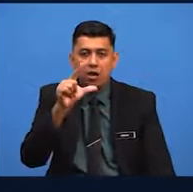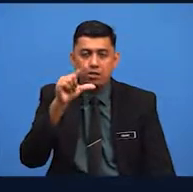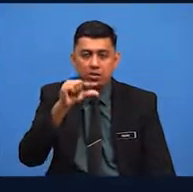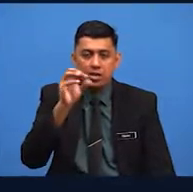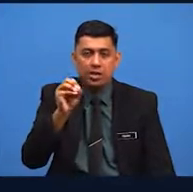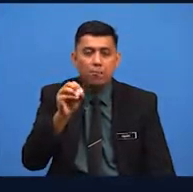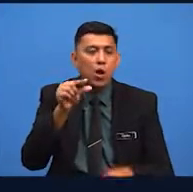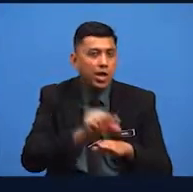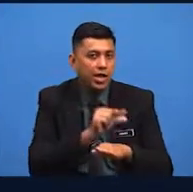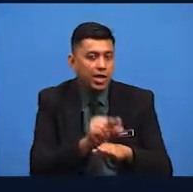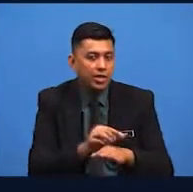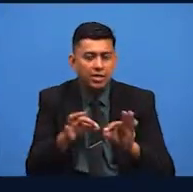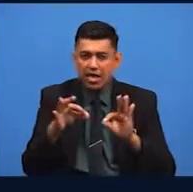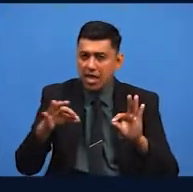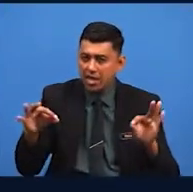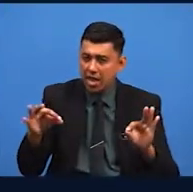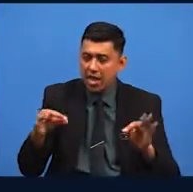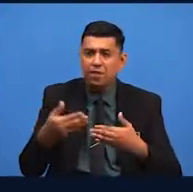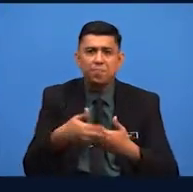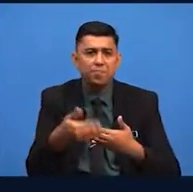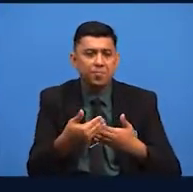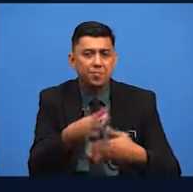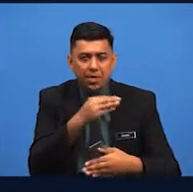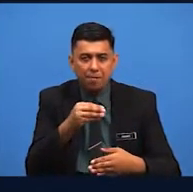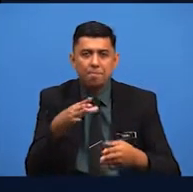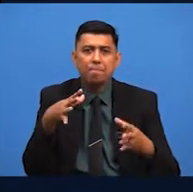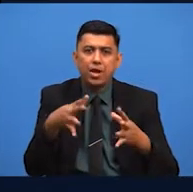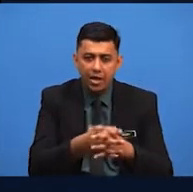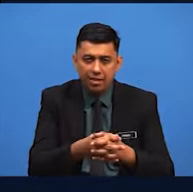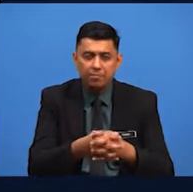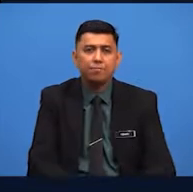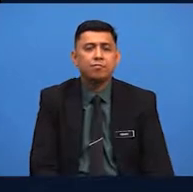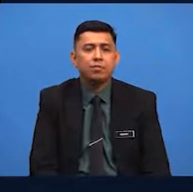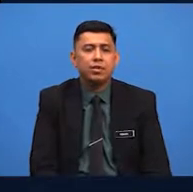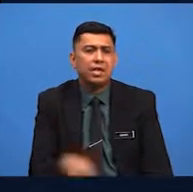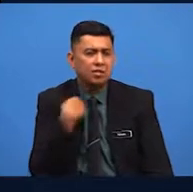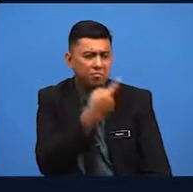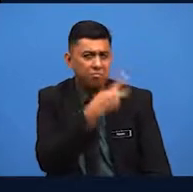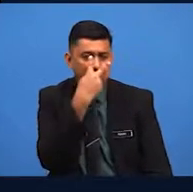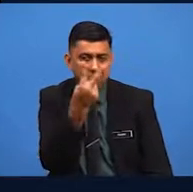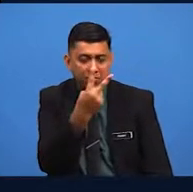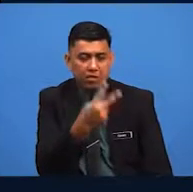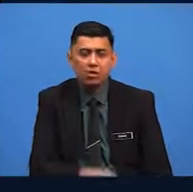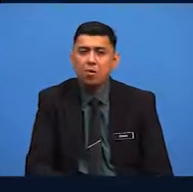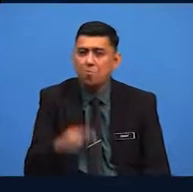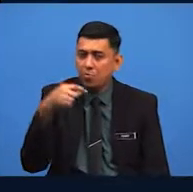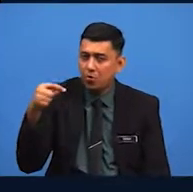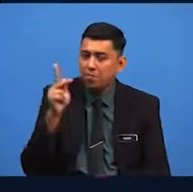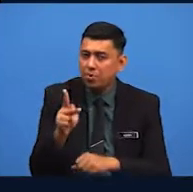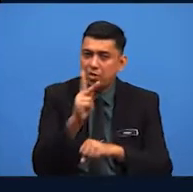yang menggunakan ayat-ayat ringkas dan padat. Sekarang, kita lihat cara menulis